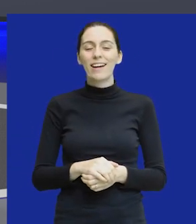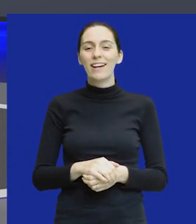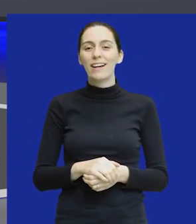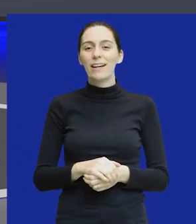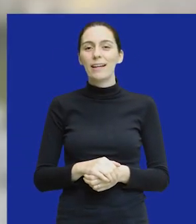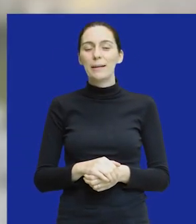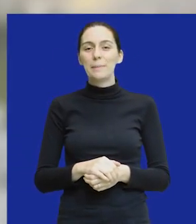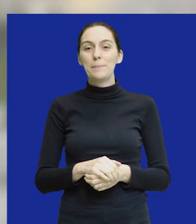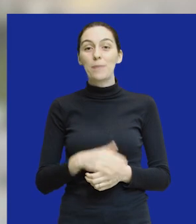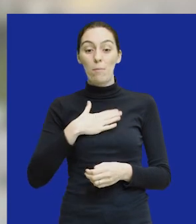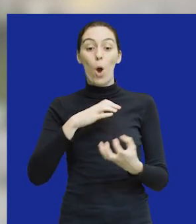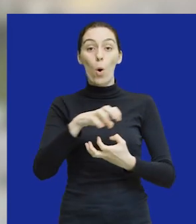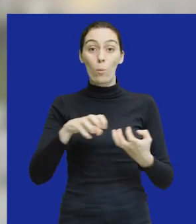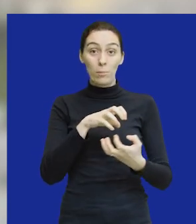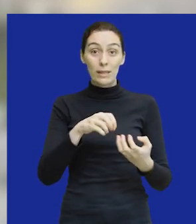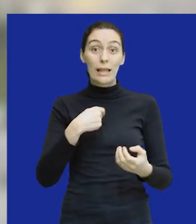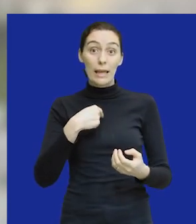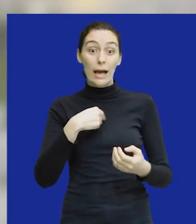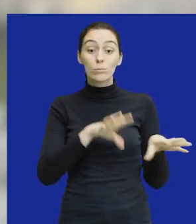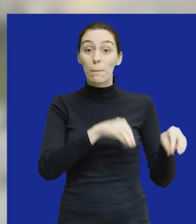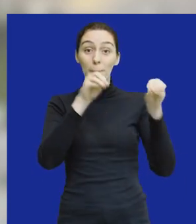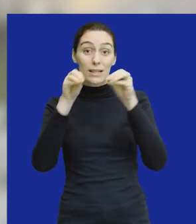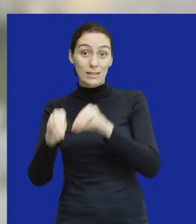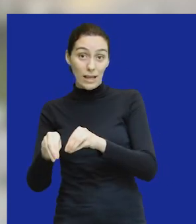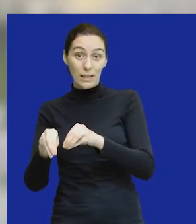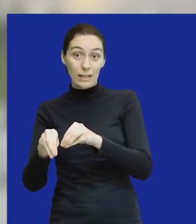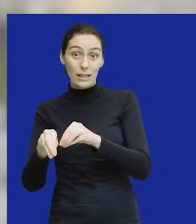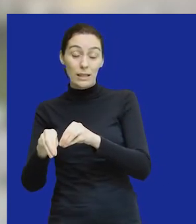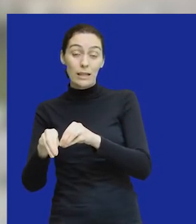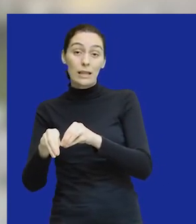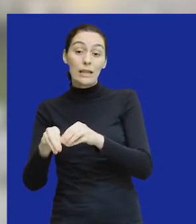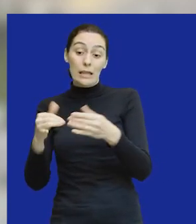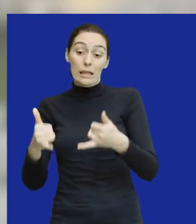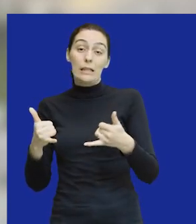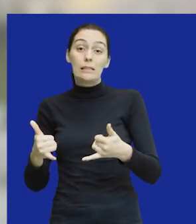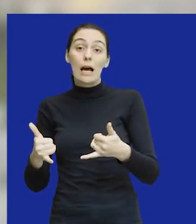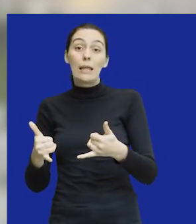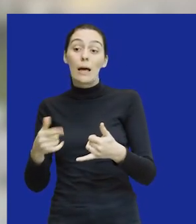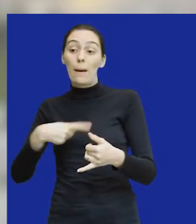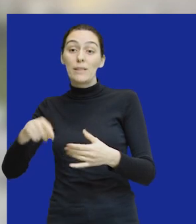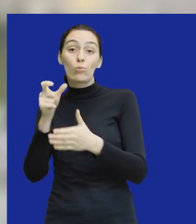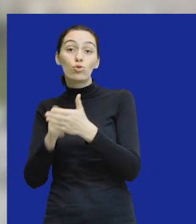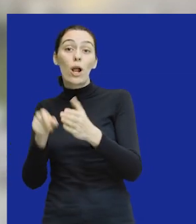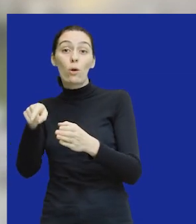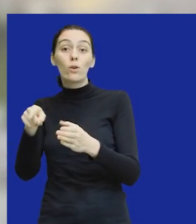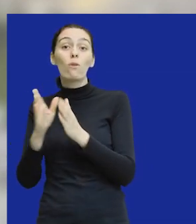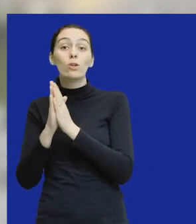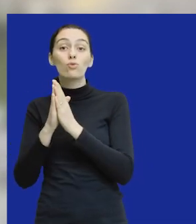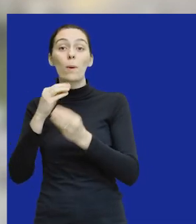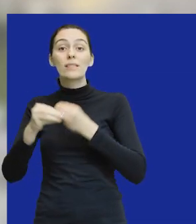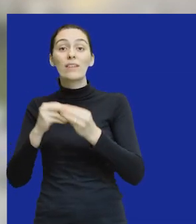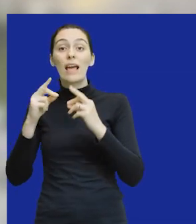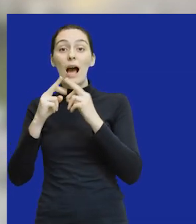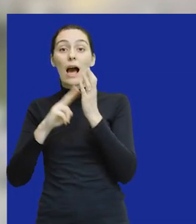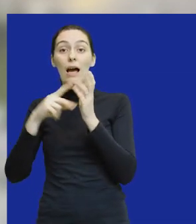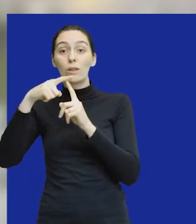što smo, moja obitelj i ja, preselili smo se iz jednog dijela Zagreba u drugi i sada, jel, pripadamo toj župi Svetog